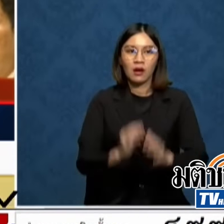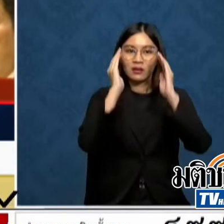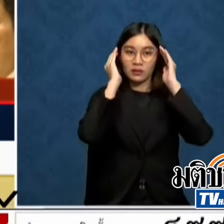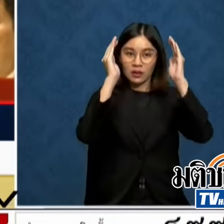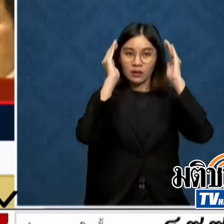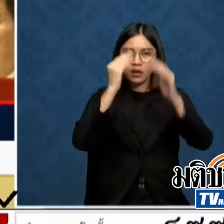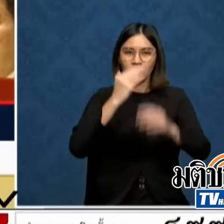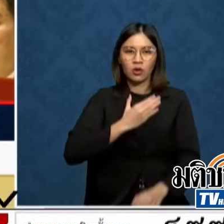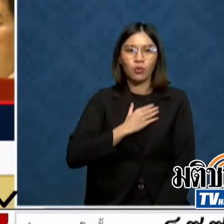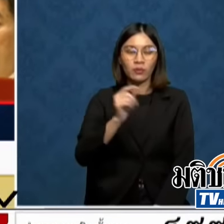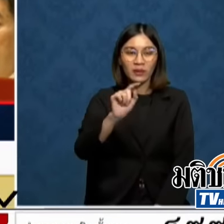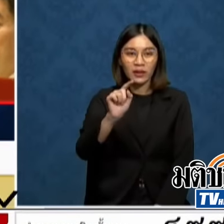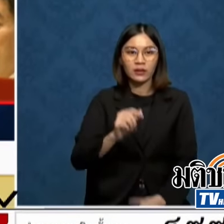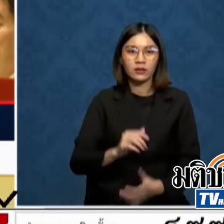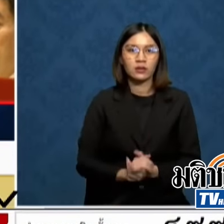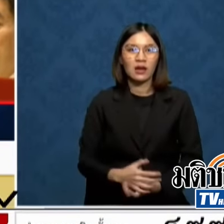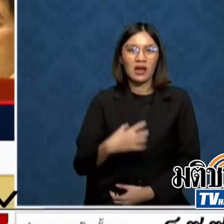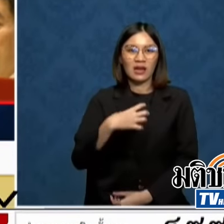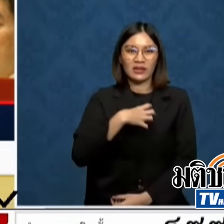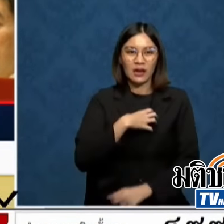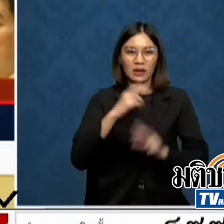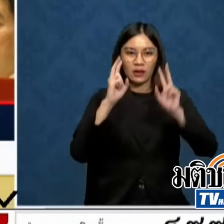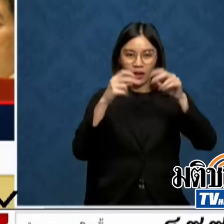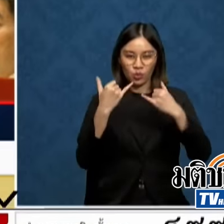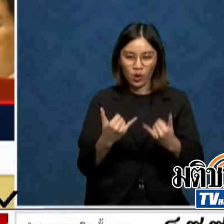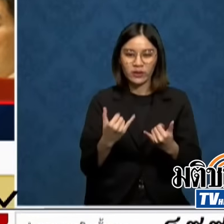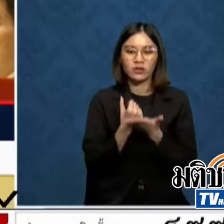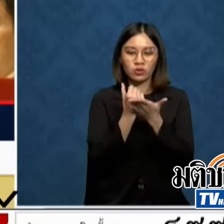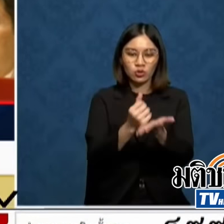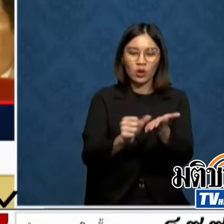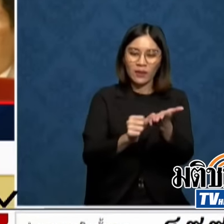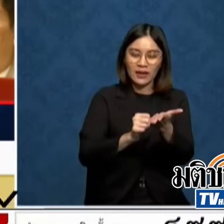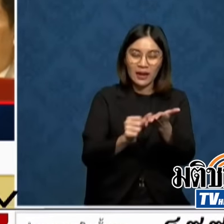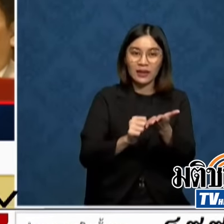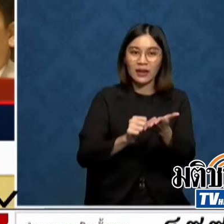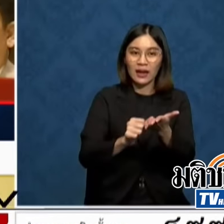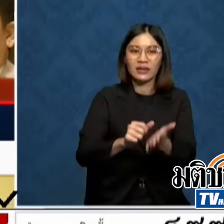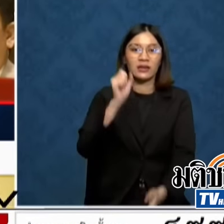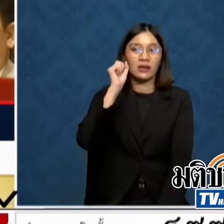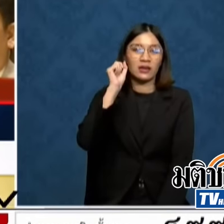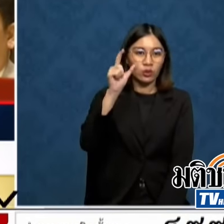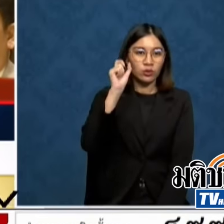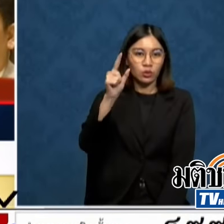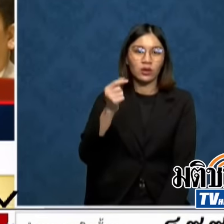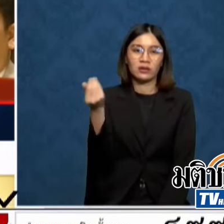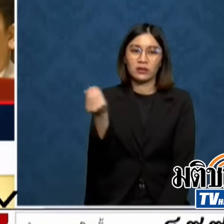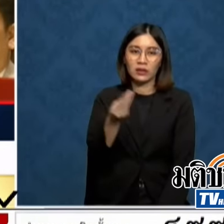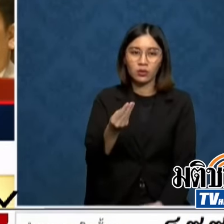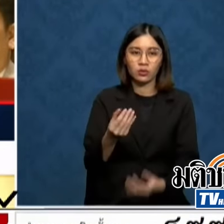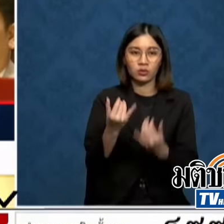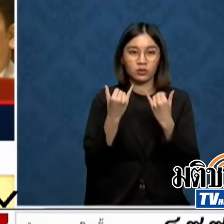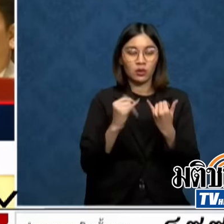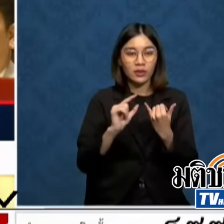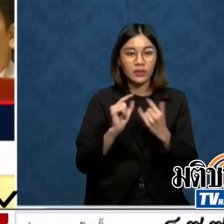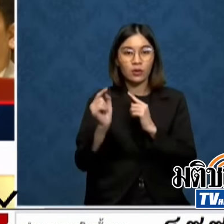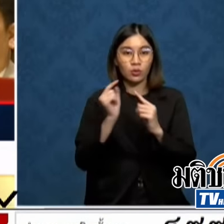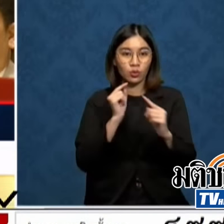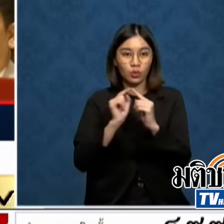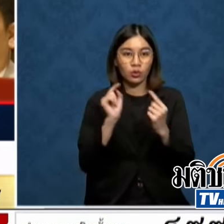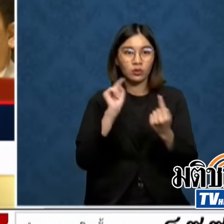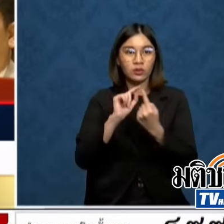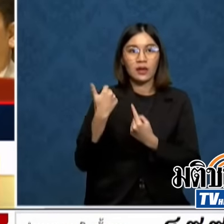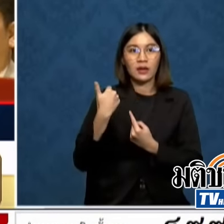จของผมไม่มีอะไรมากเลยอยากให้เรื่องนี้ได้รับการแก้ไขปัญหาโดยเร็ววันนี้ผมได้รับการประสานว่